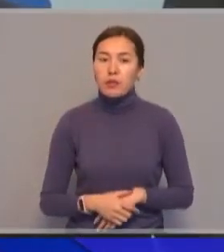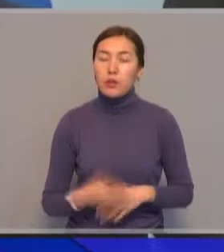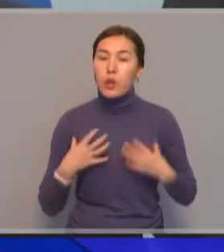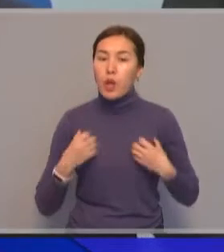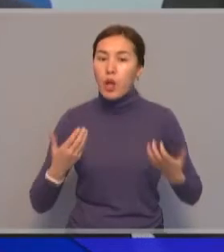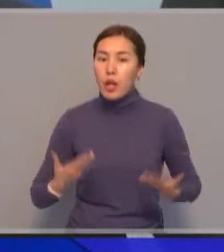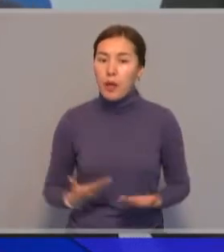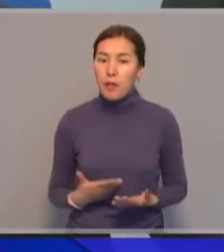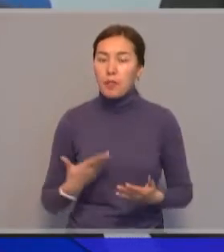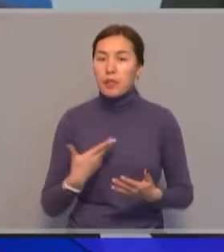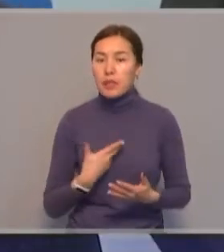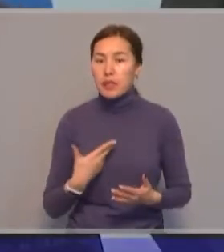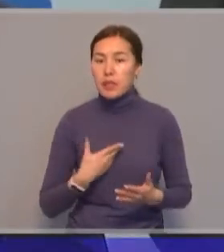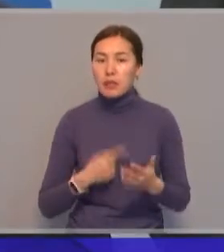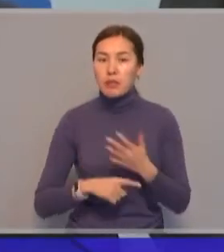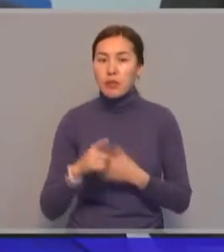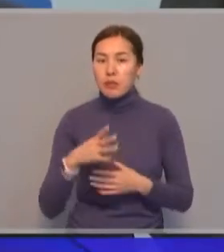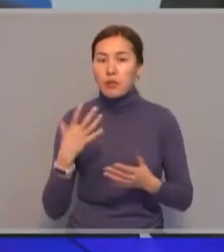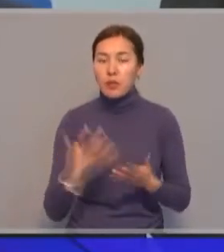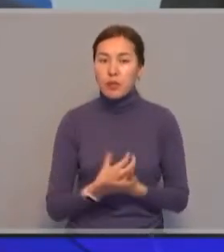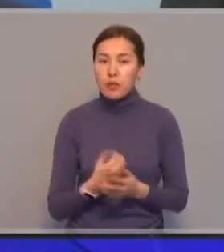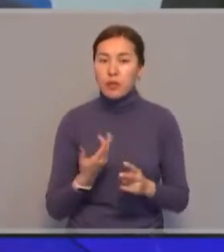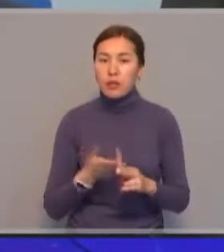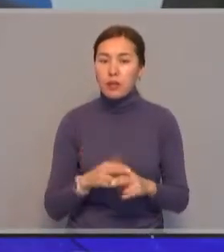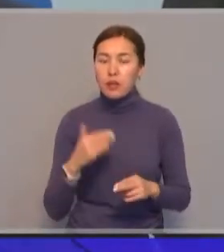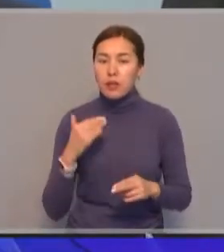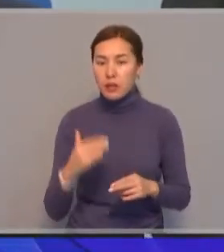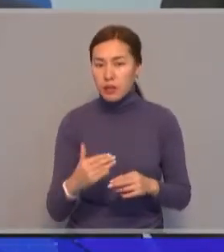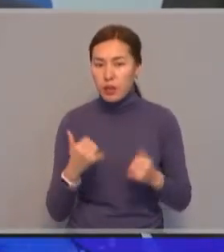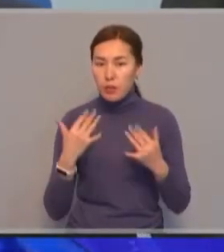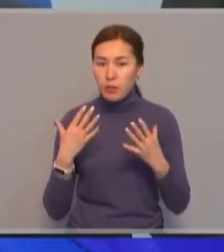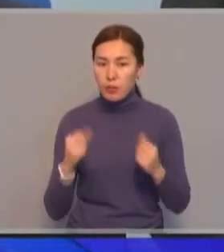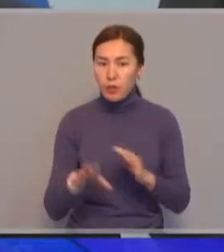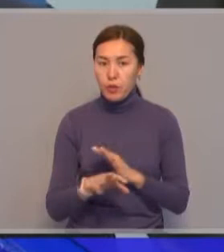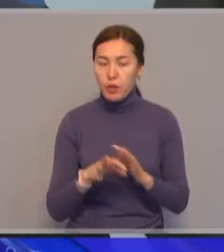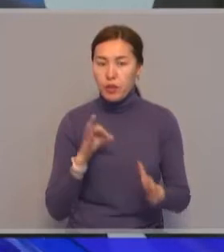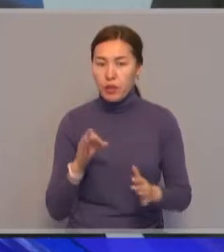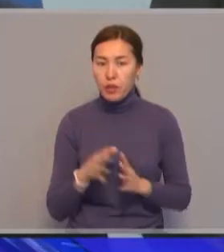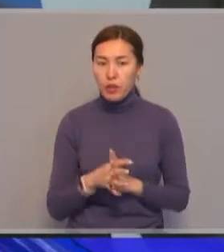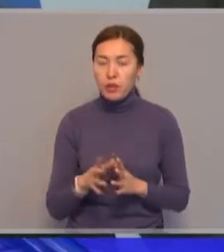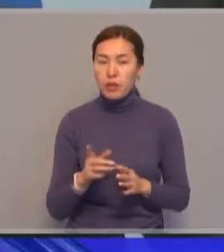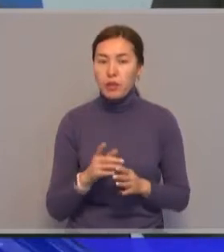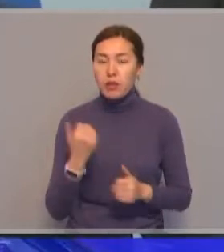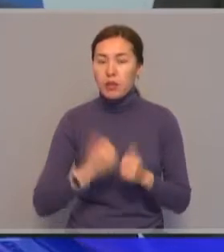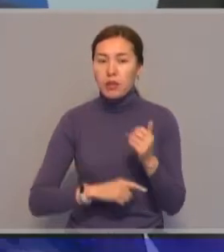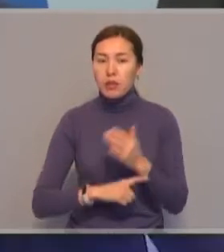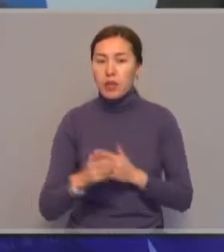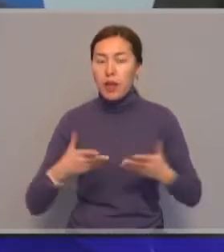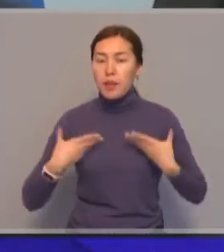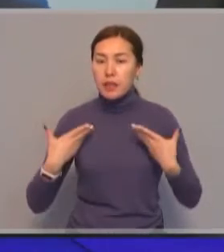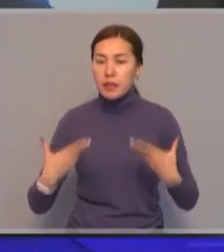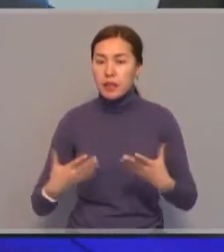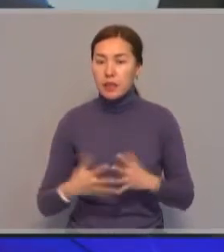салтының ең негізі болып саналады. Сондықтан өздеріңізді мына бүгінгі іріктеу жастарын бастауымен